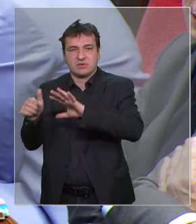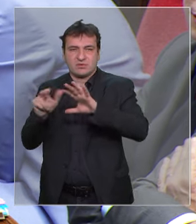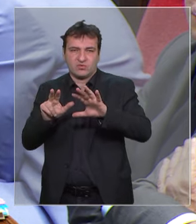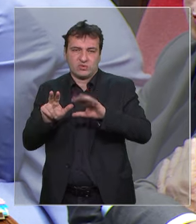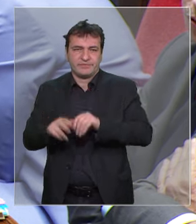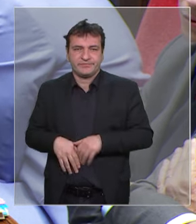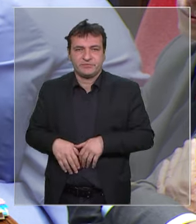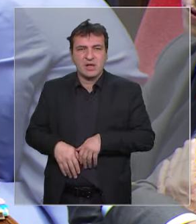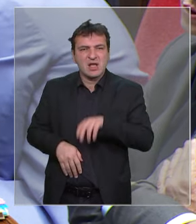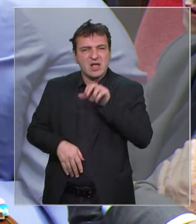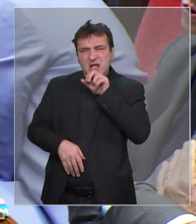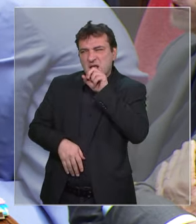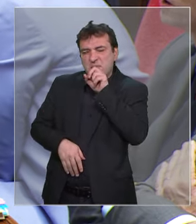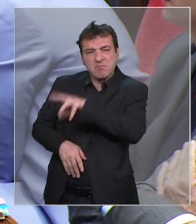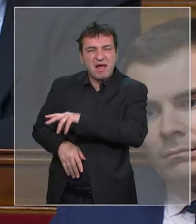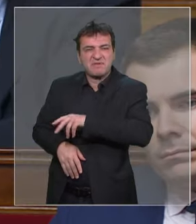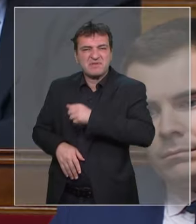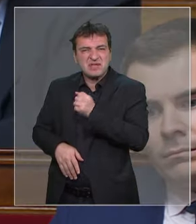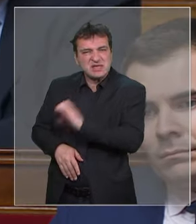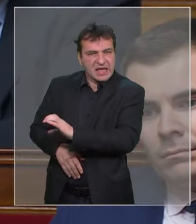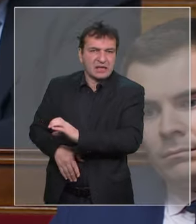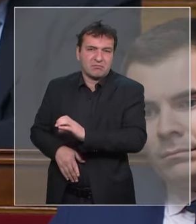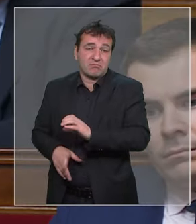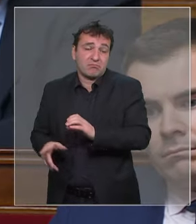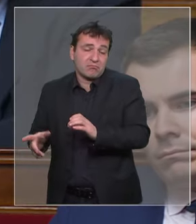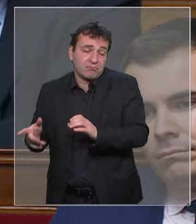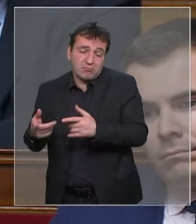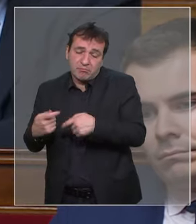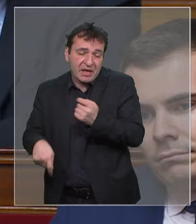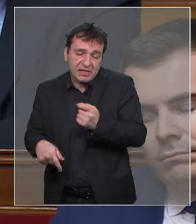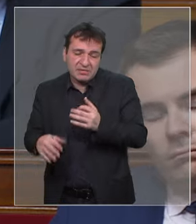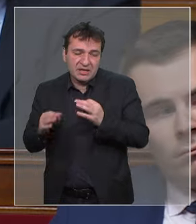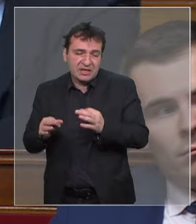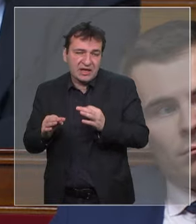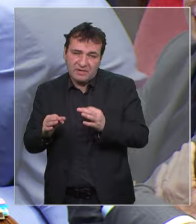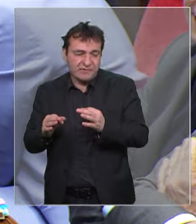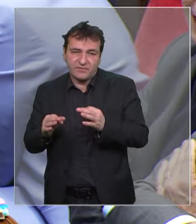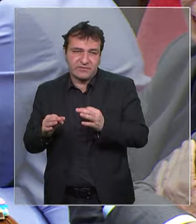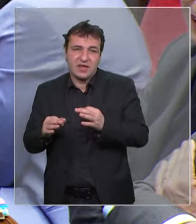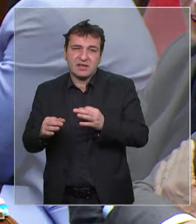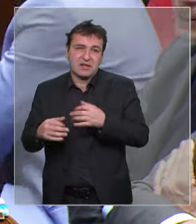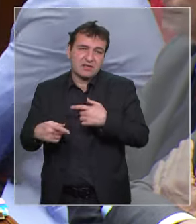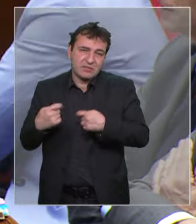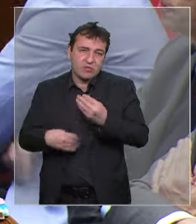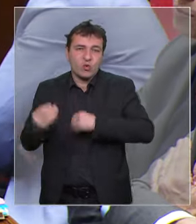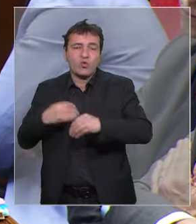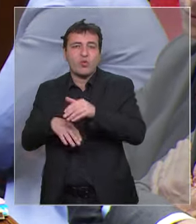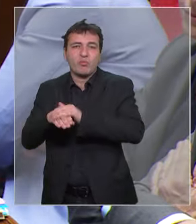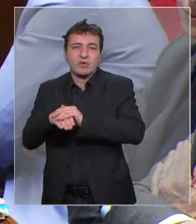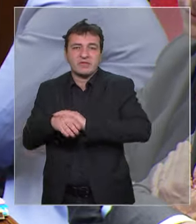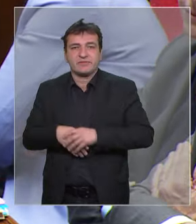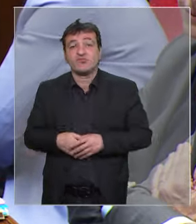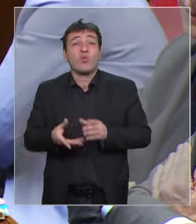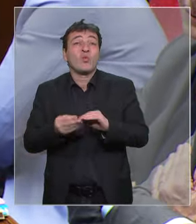pertinente, tant pour des raisons juridiques que pour des raisons politiques. Elle ne réglerait pas du tout les difficultés comme vous